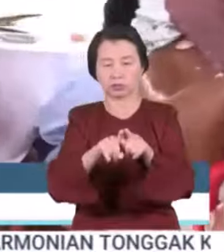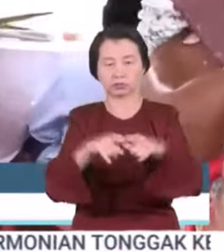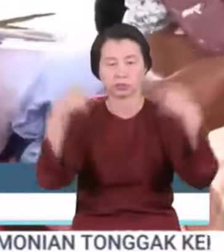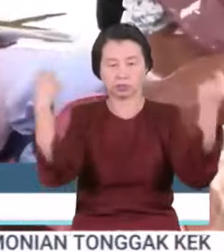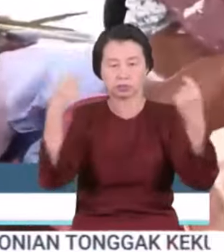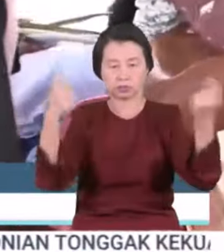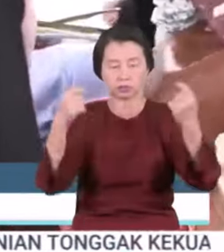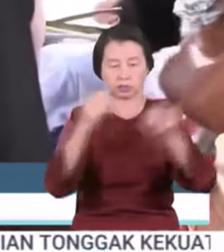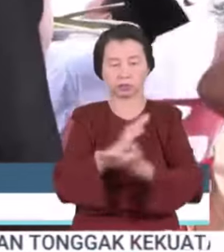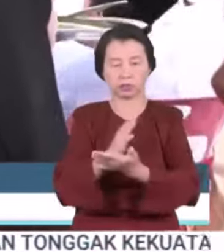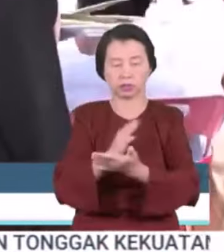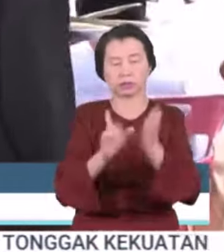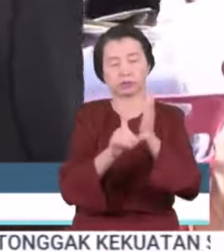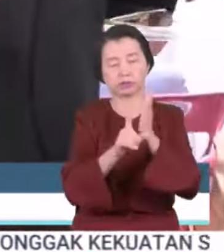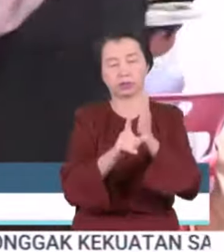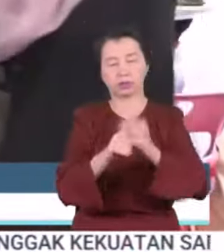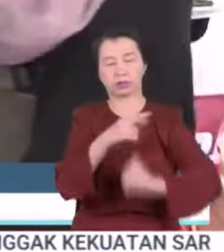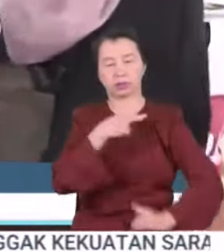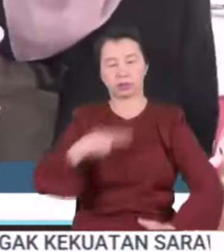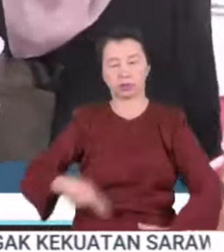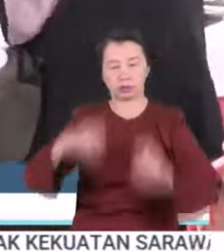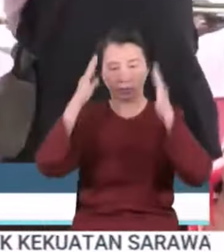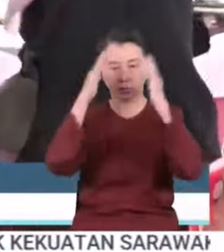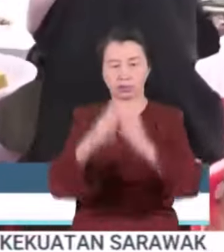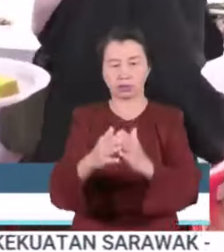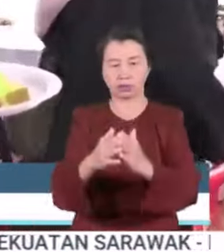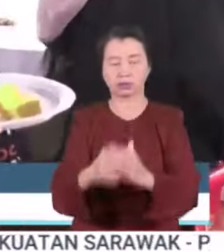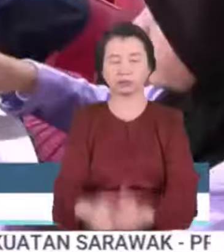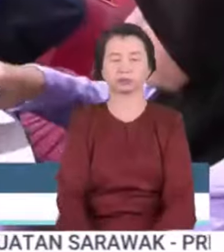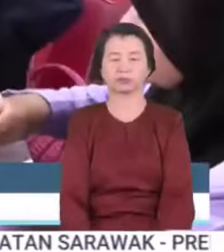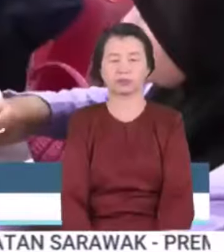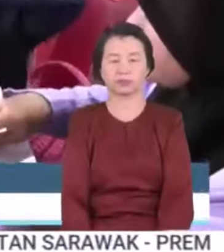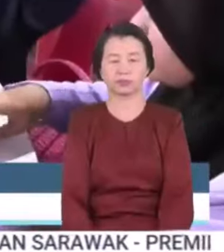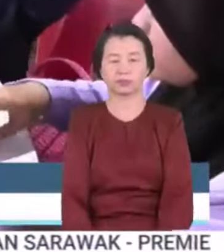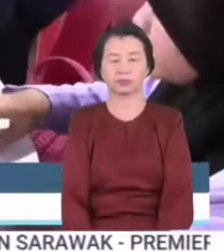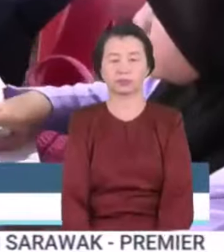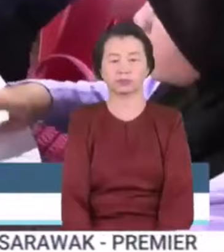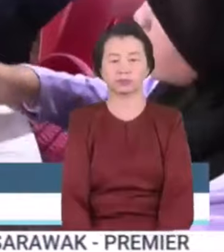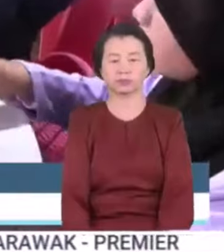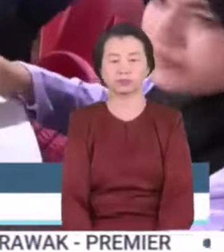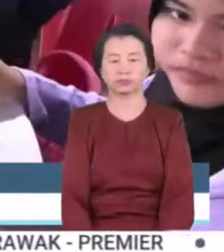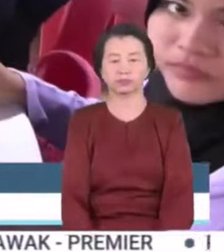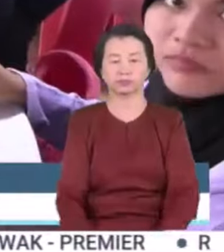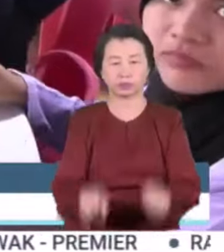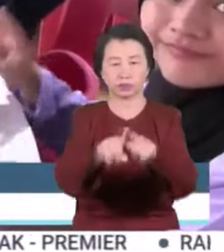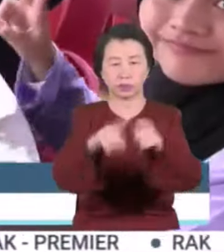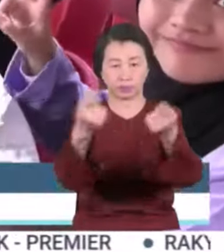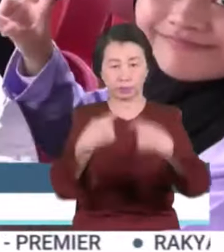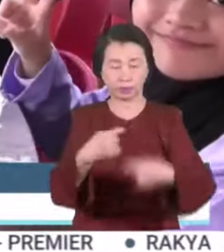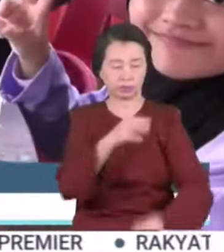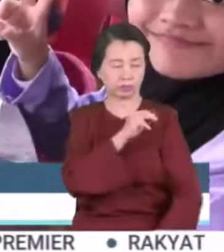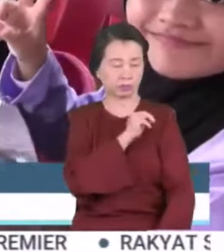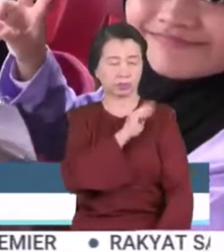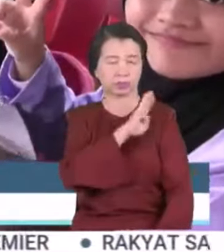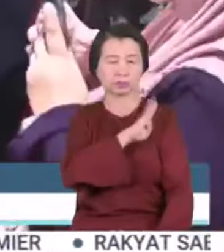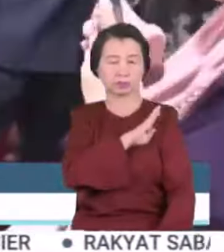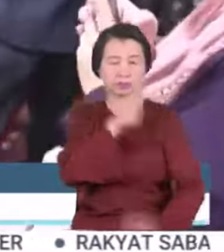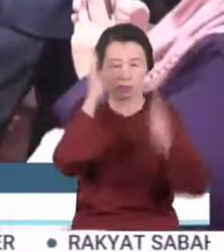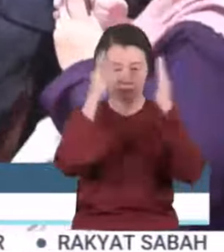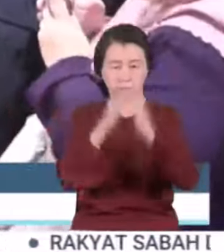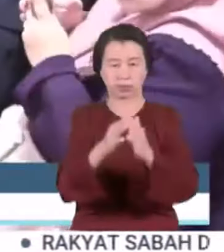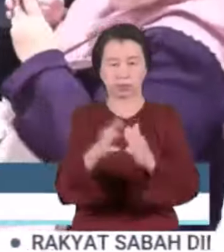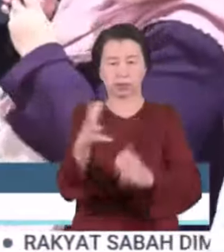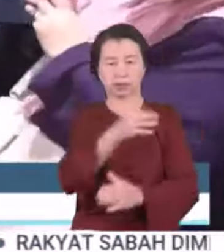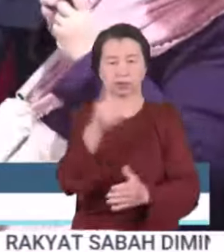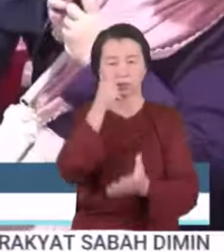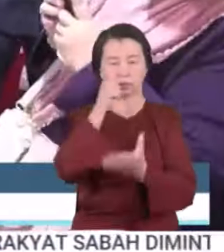meraikan pemangku Raja Pang Tengku hanassanal Ibrahim Alam Shah Ibni al-sultan Abdullah hadir sama menteri besar Datuk Seri Wan rosdi Wan